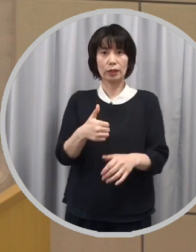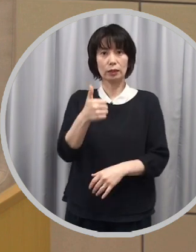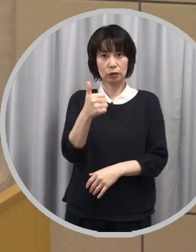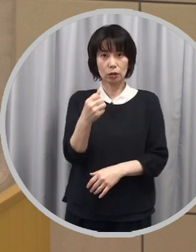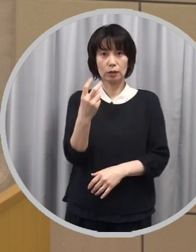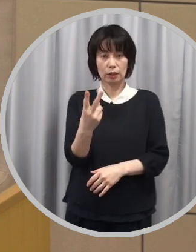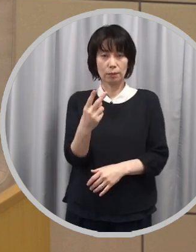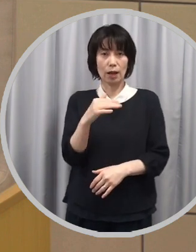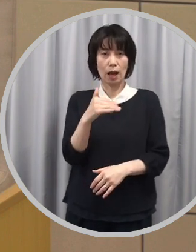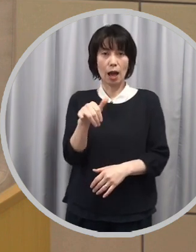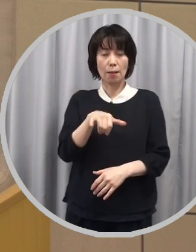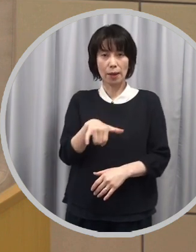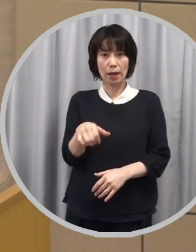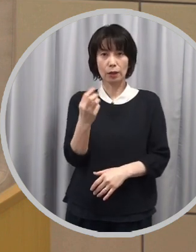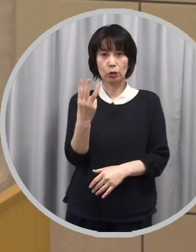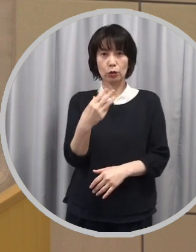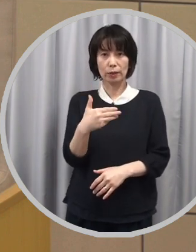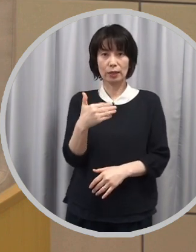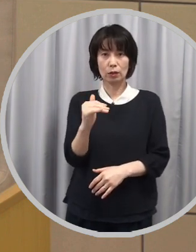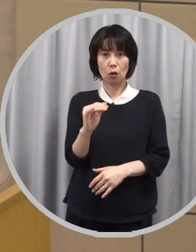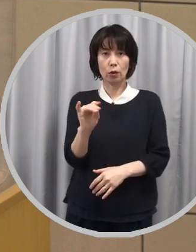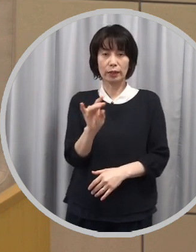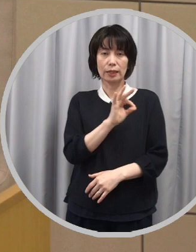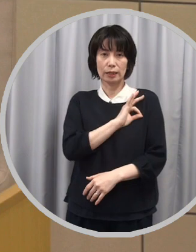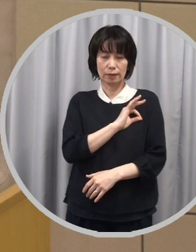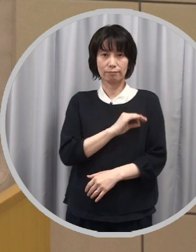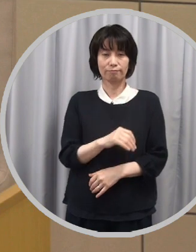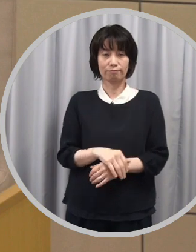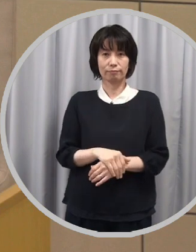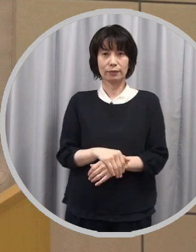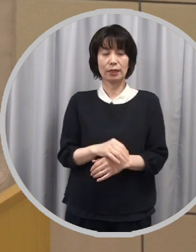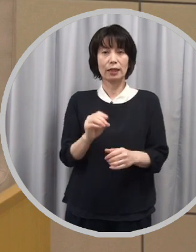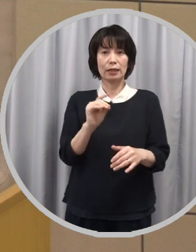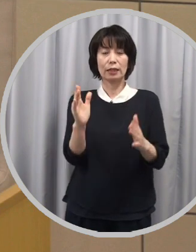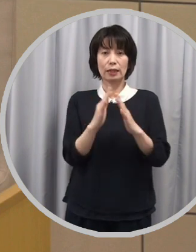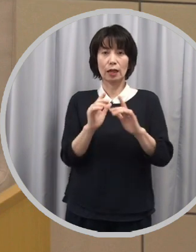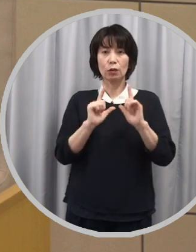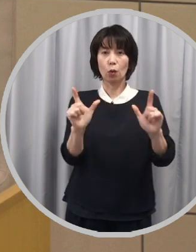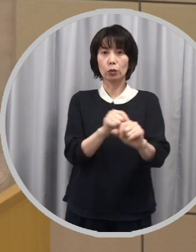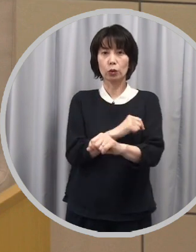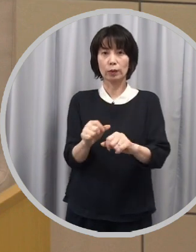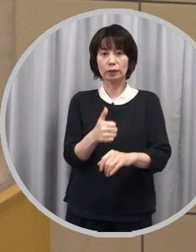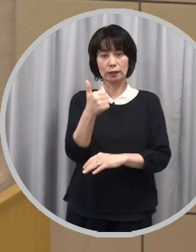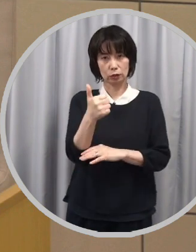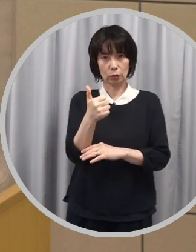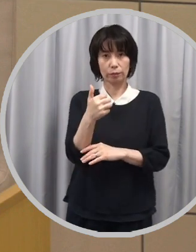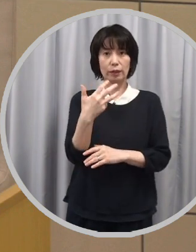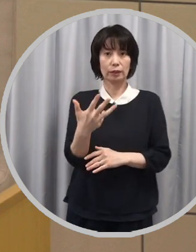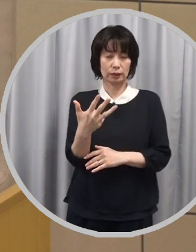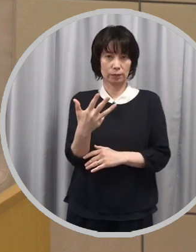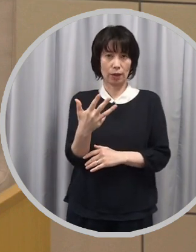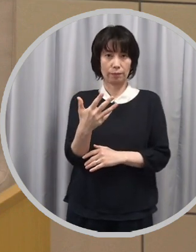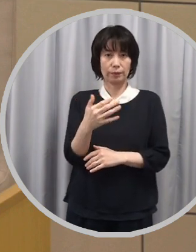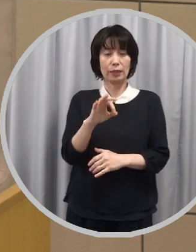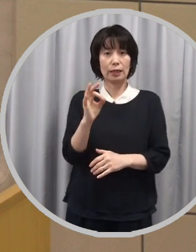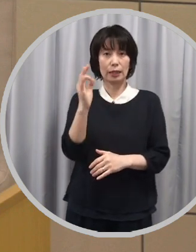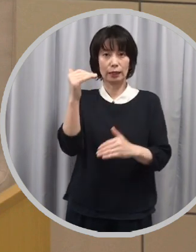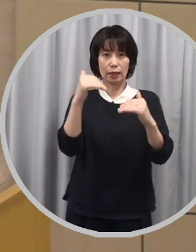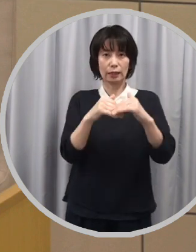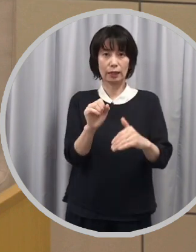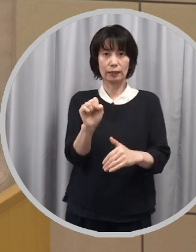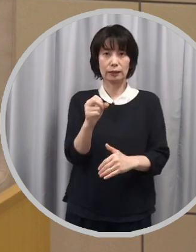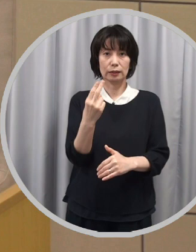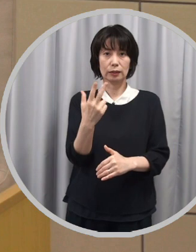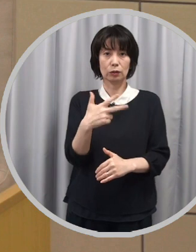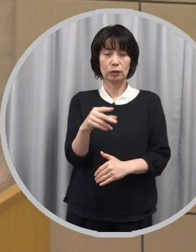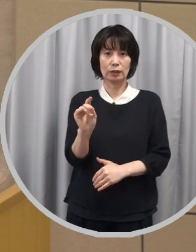阿部由美子議員、議会広報特別委員長に8番金谷聡議